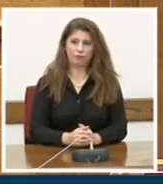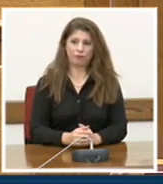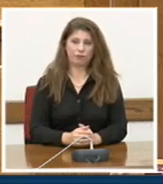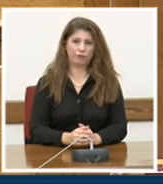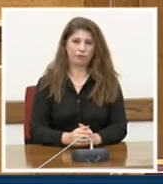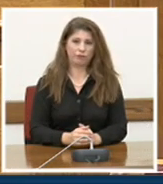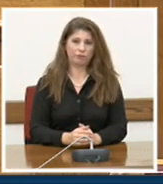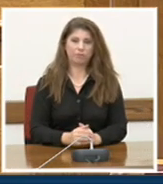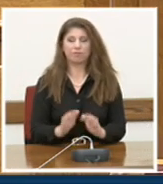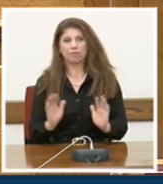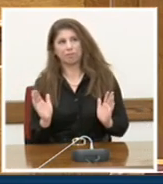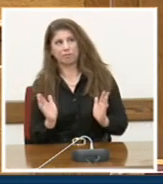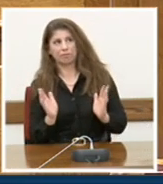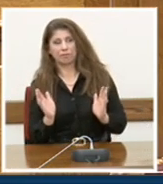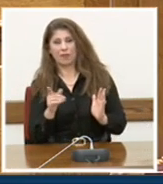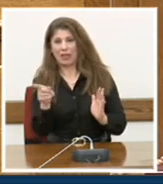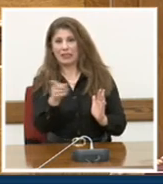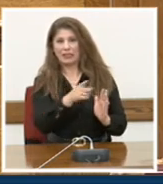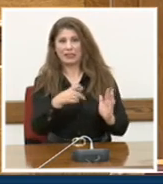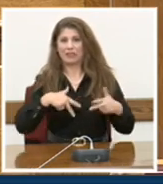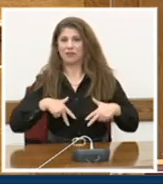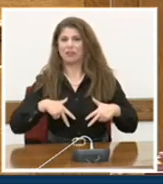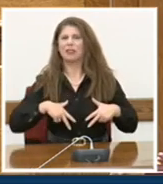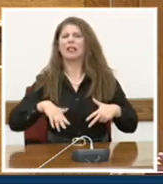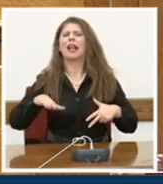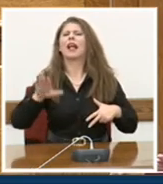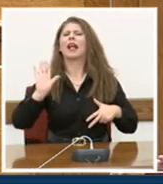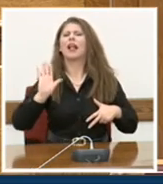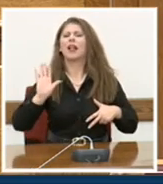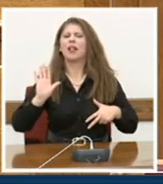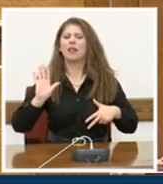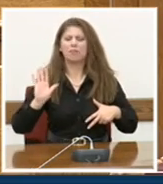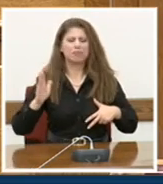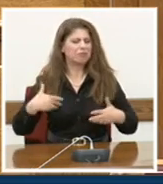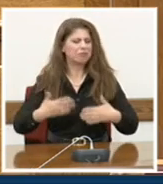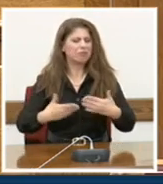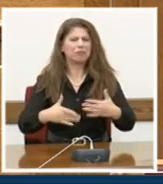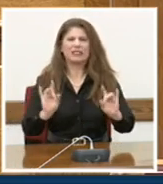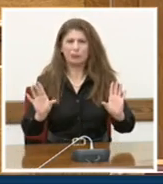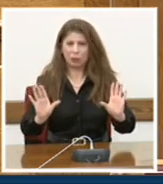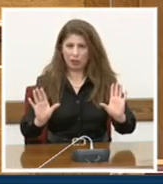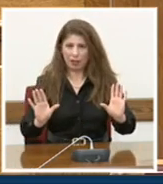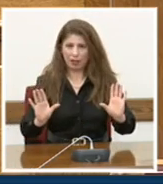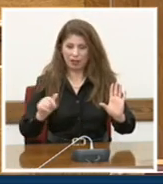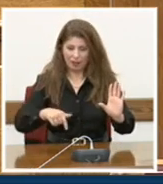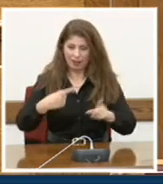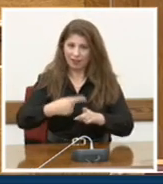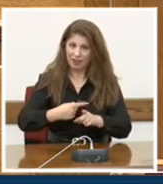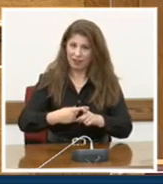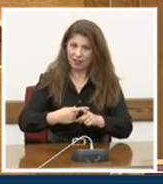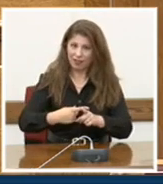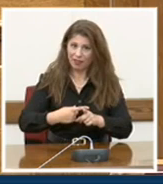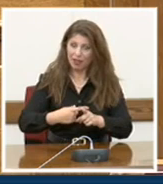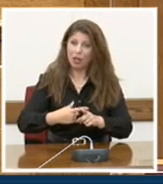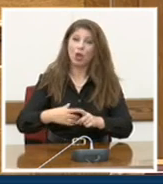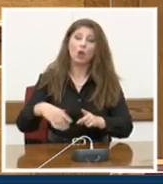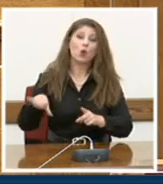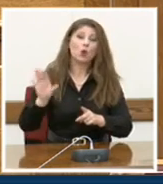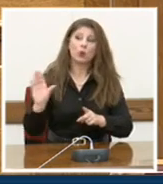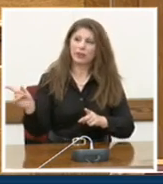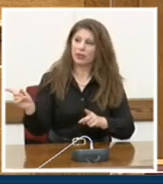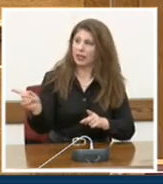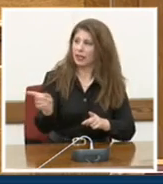λες και δεν τρέχει απολύτως τίποτα σε αυτή εδώ τη χώρα, ούτε εσείς από